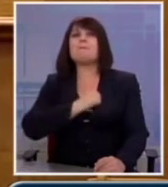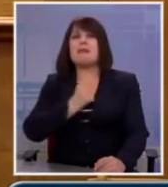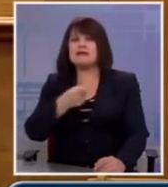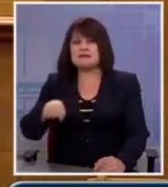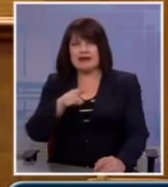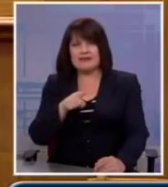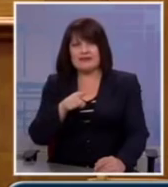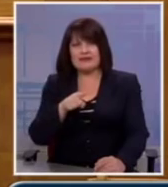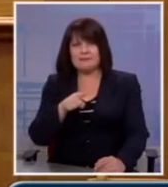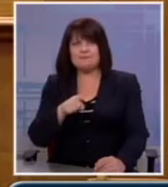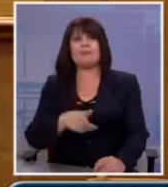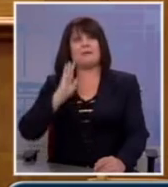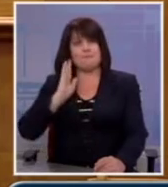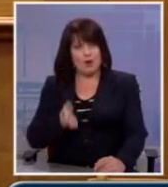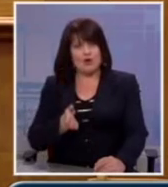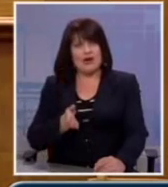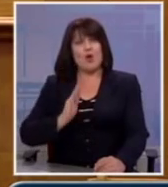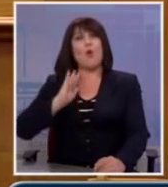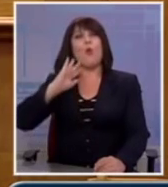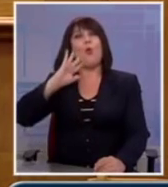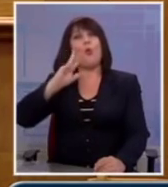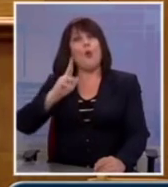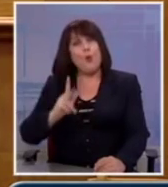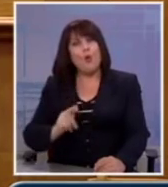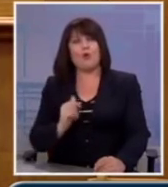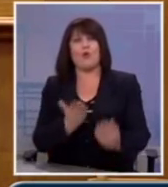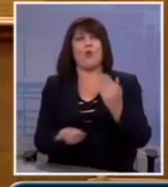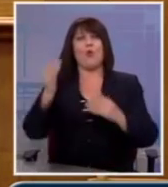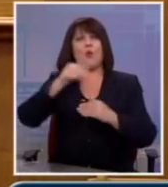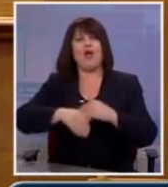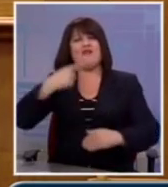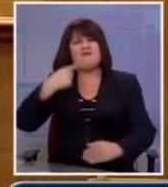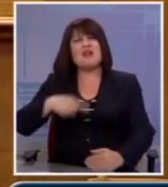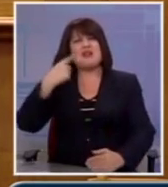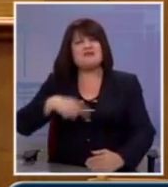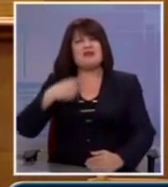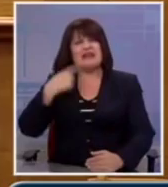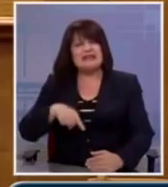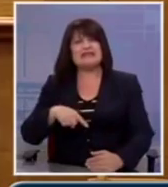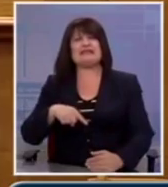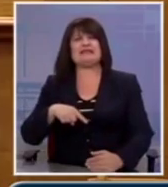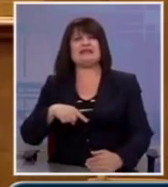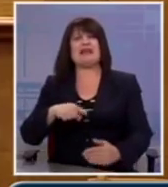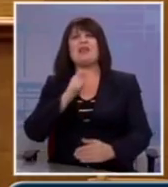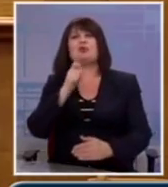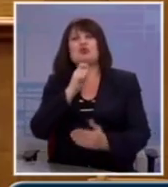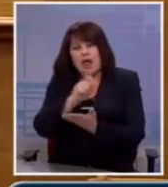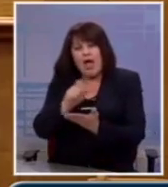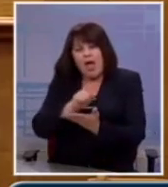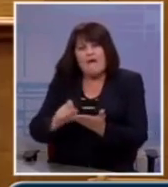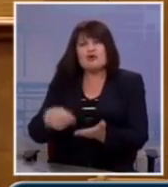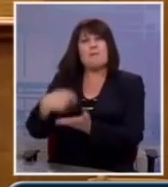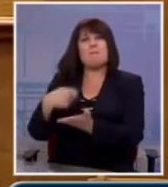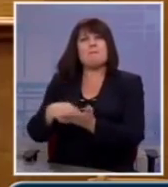Θεωρείτε ότι μπορείτε όλη μέρα να βρίζετε με τους πληρωμένους κονδυλοφόρους σας και να μην